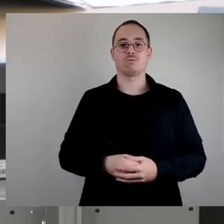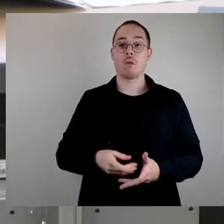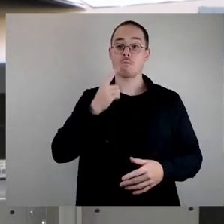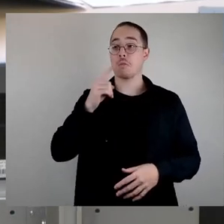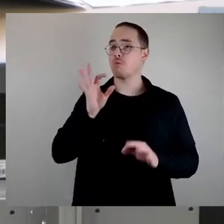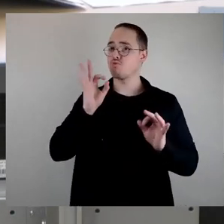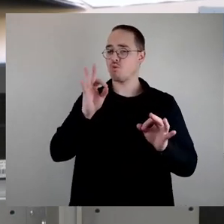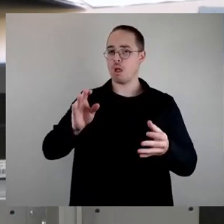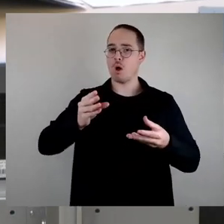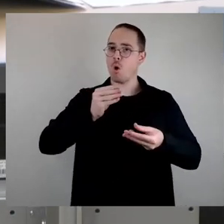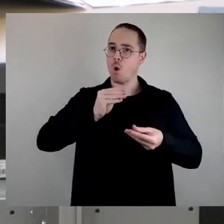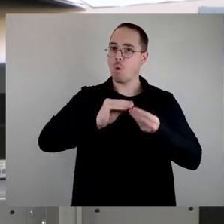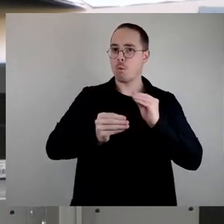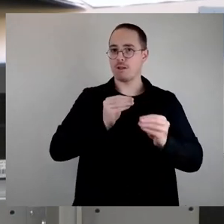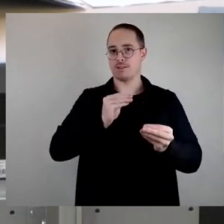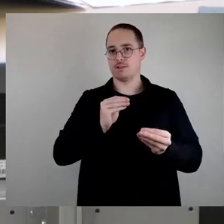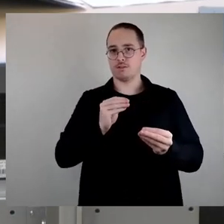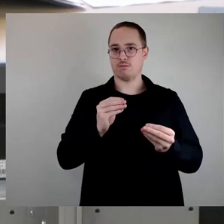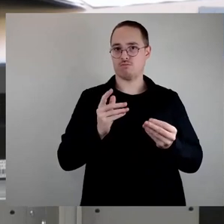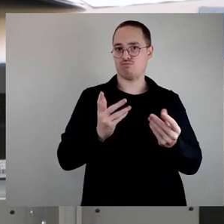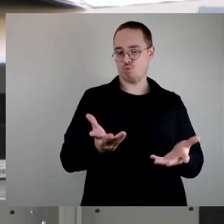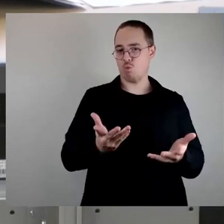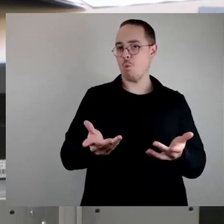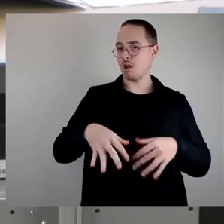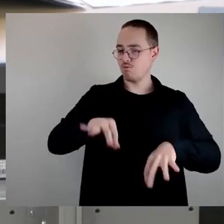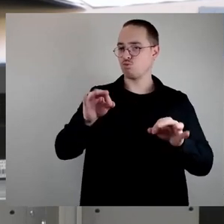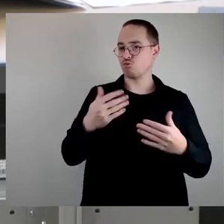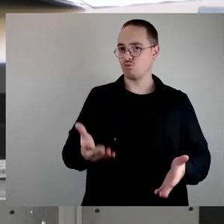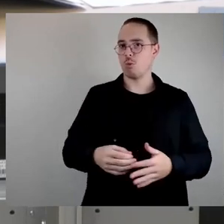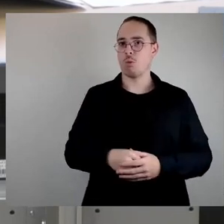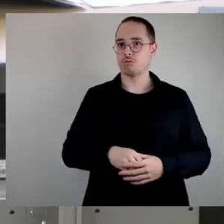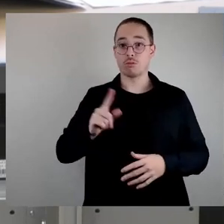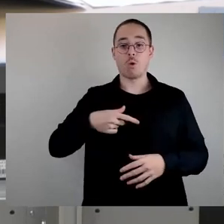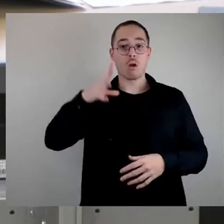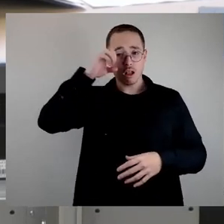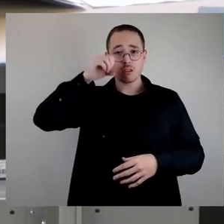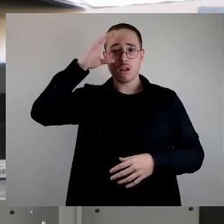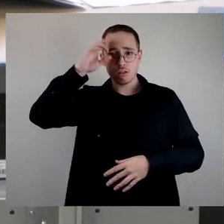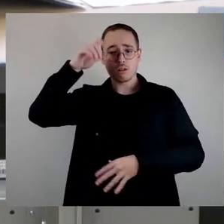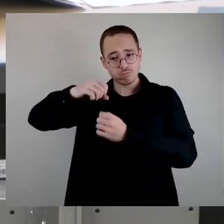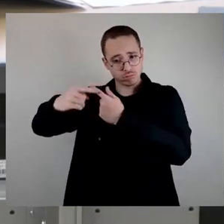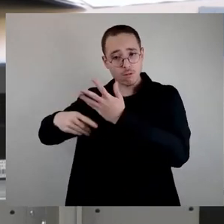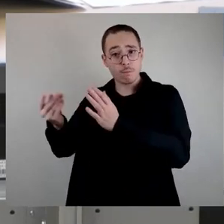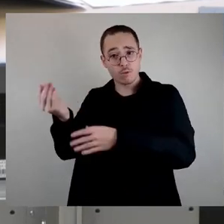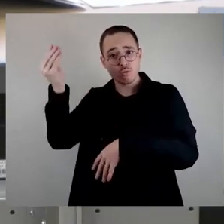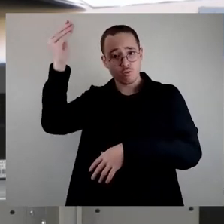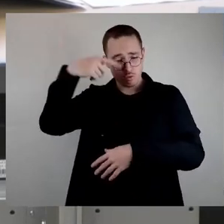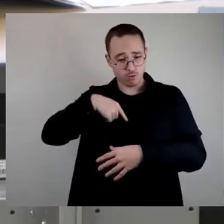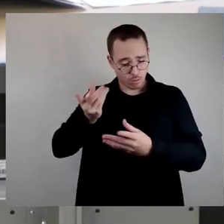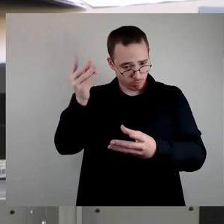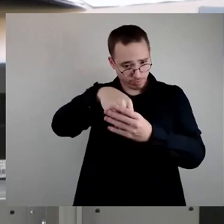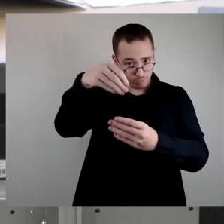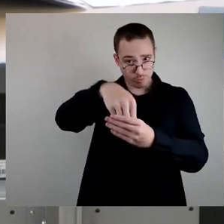und dem, was dann noch an Erkenntnissen dazu kam. Thilo nickt, auch nochmal Thilo, ganz herzlichen Dank dafür.